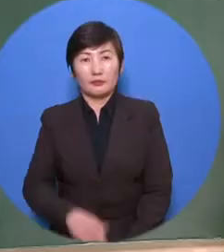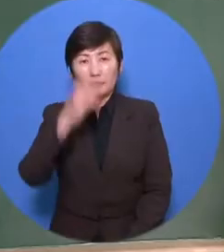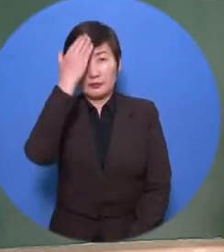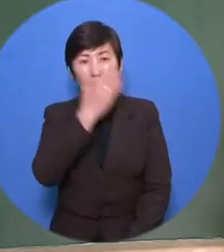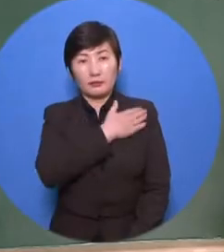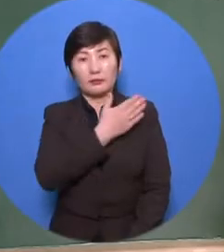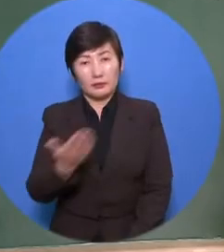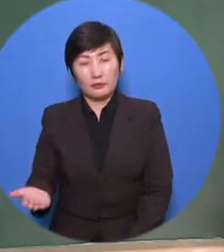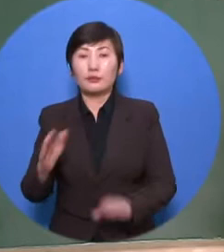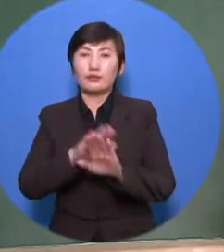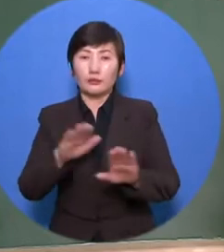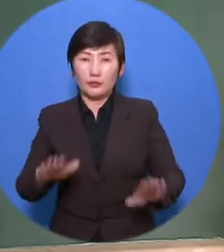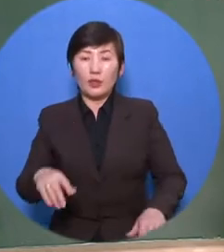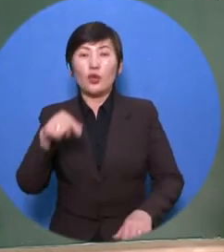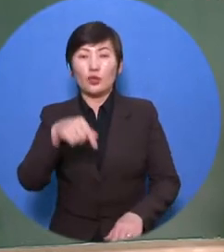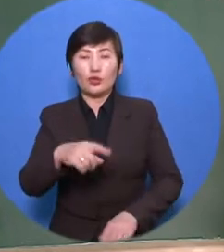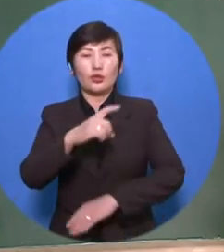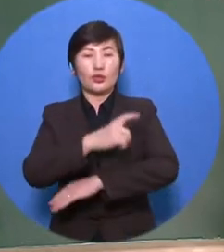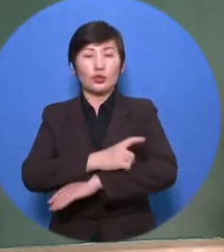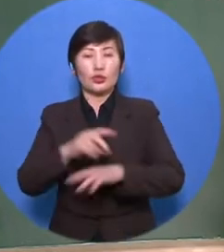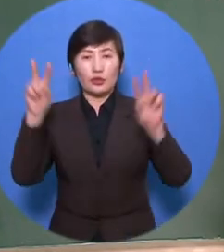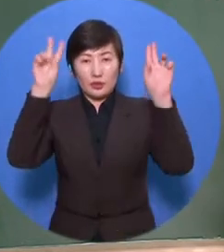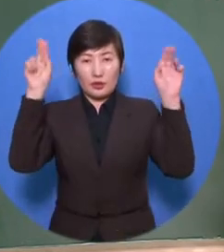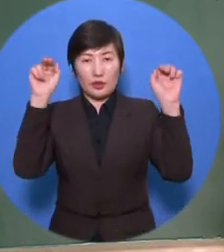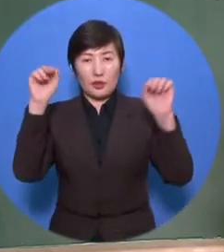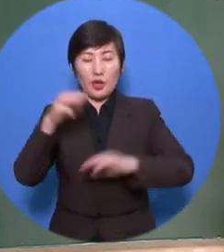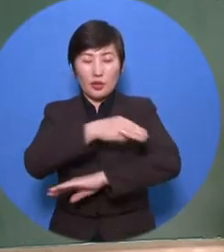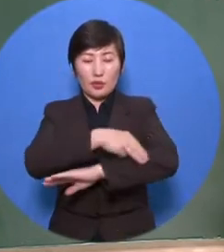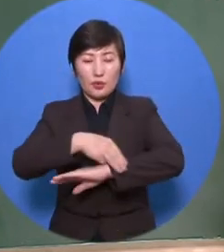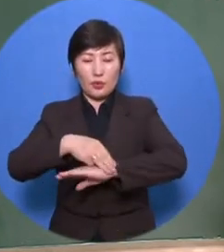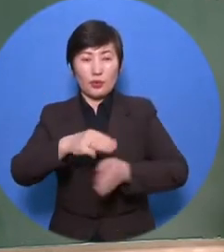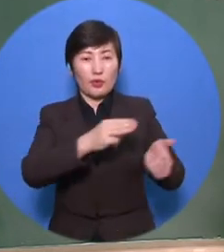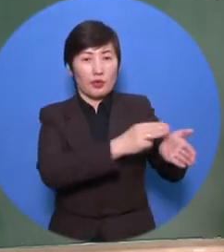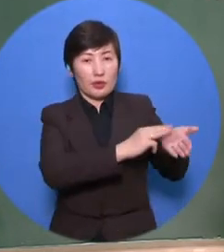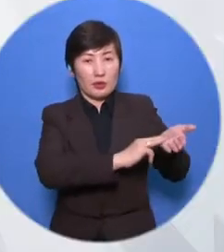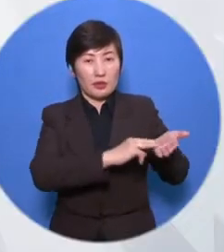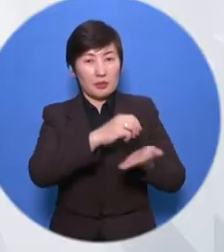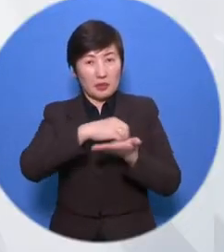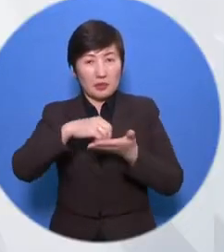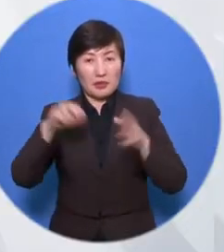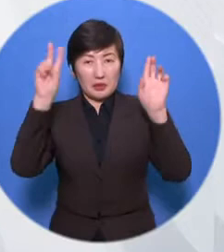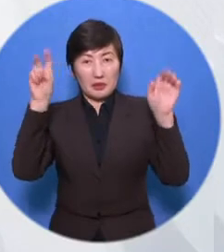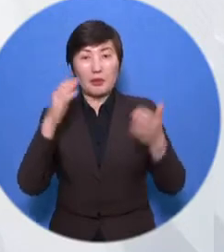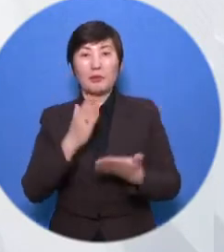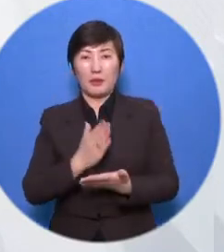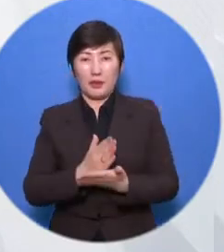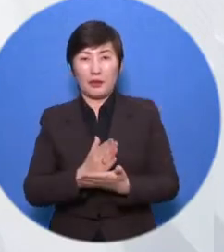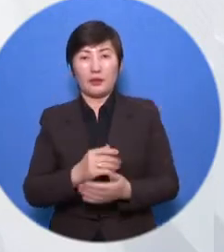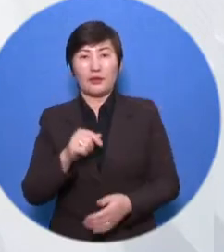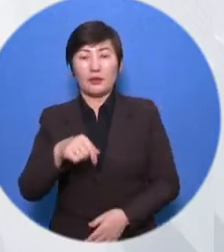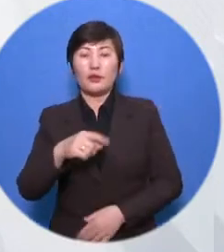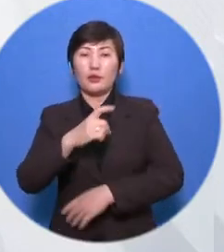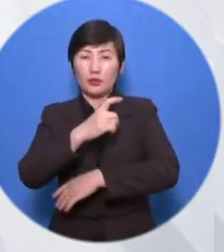За сайн байцгаана уу хүүхдүүдээ. Өнөөдрийн хичээлийн сэдэв шулууны тэгштгэл бичих гэсэн сэдэвтэй байгаа. За